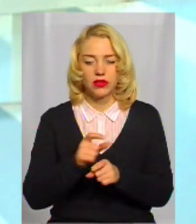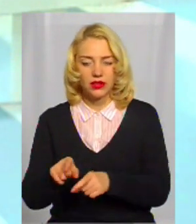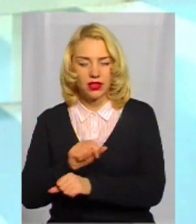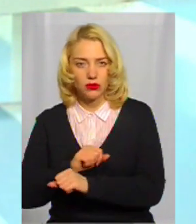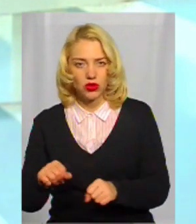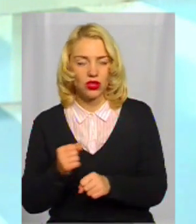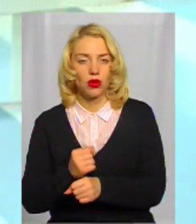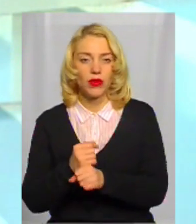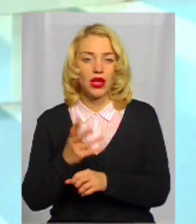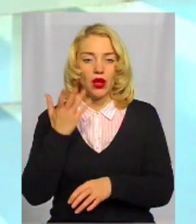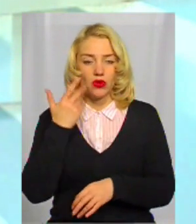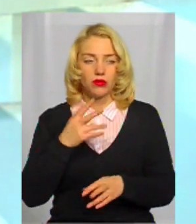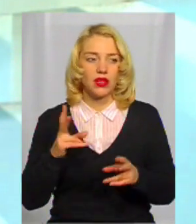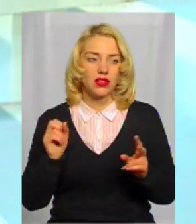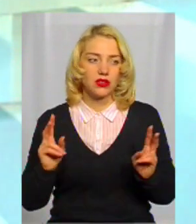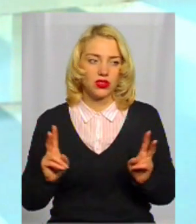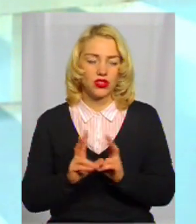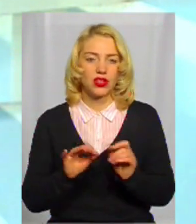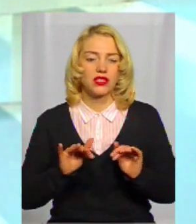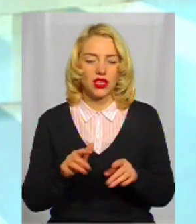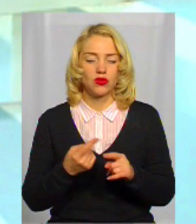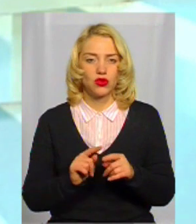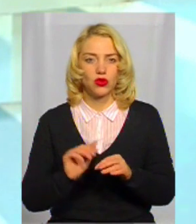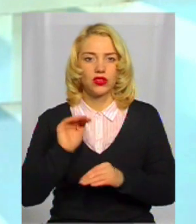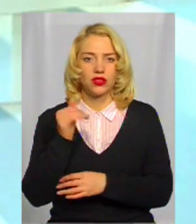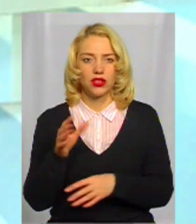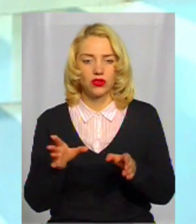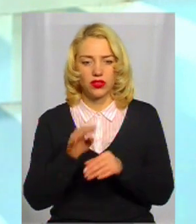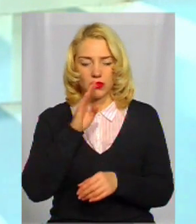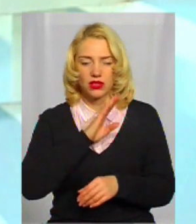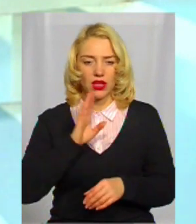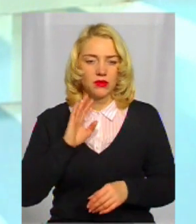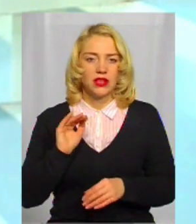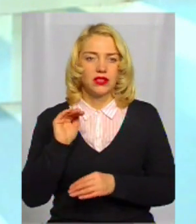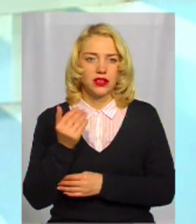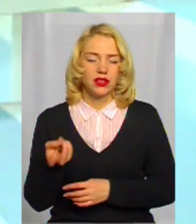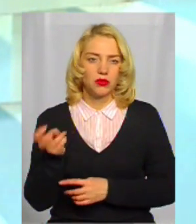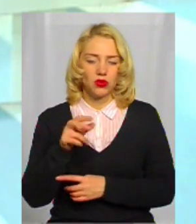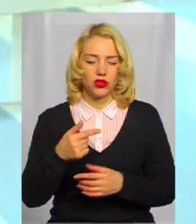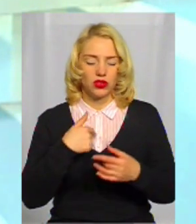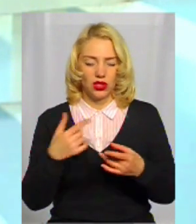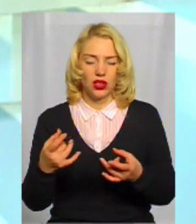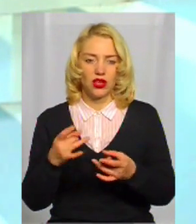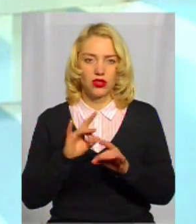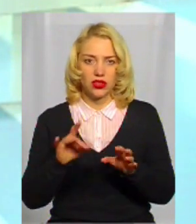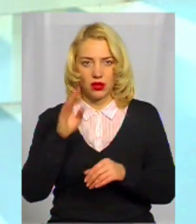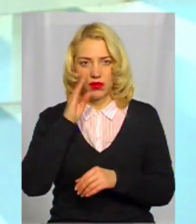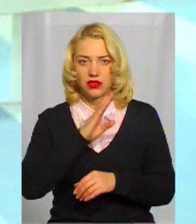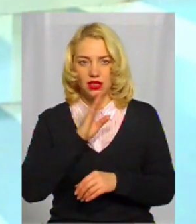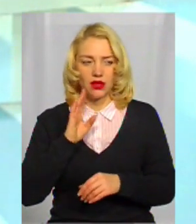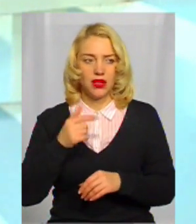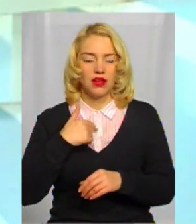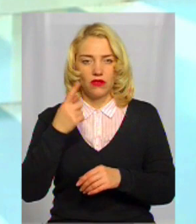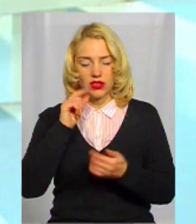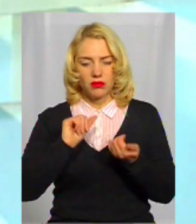зустрічаєш на якихось заходах цю саму дитину з батьками, вона підходить до нас, повідомляє розкази батькам. От, вона